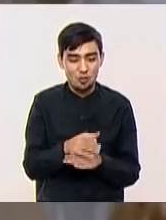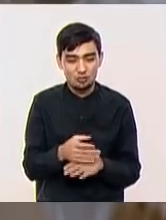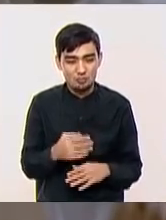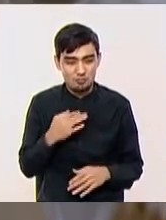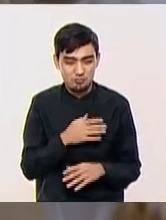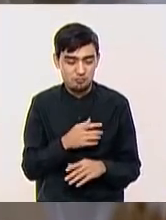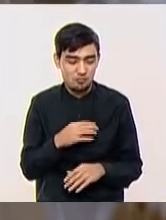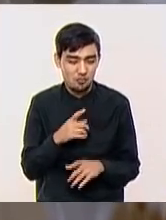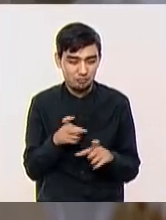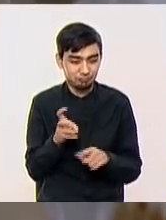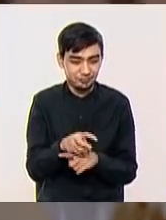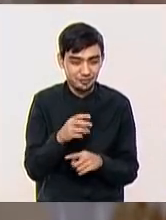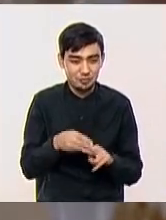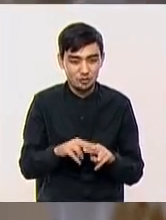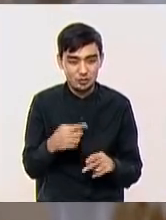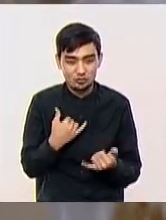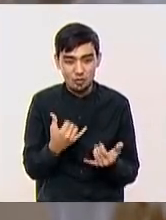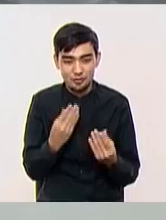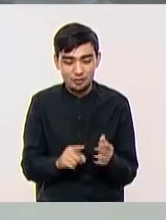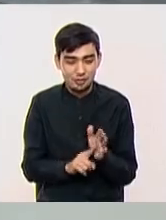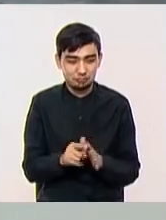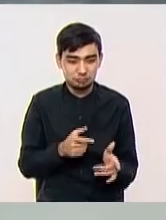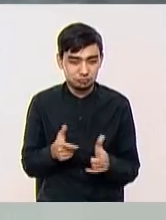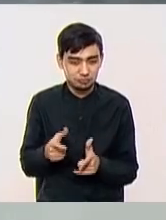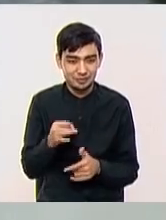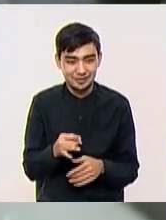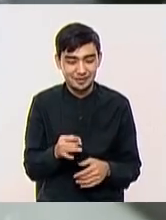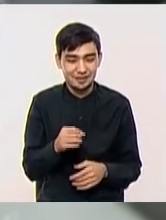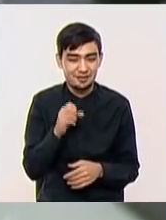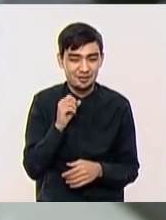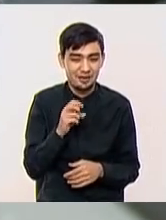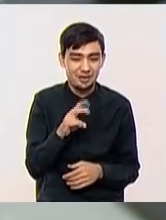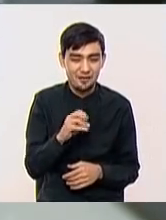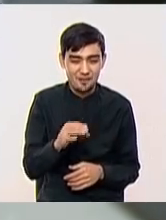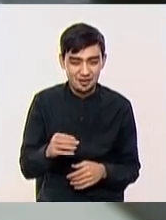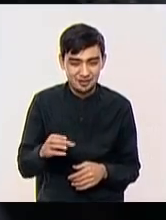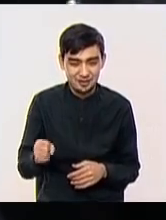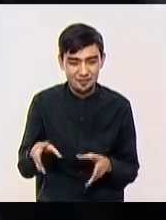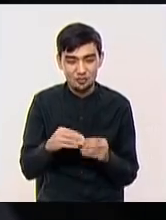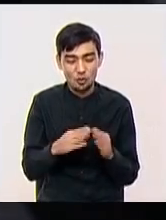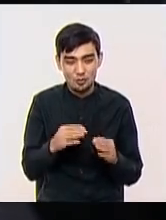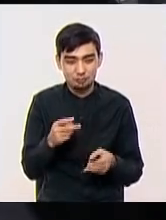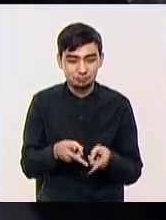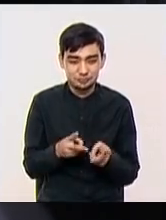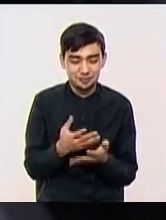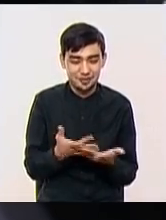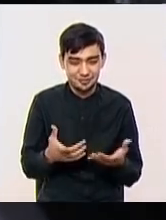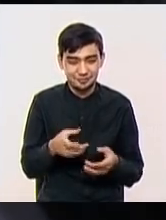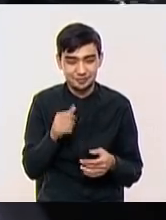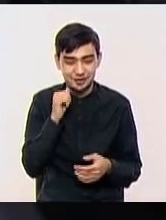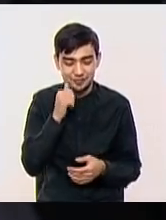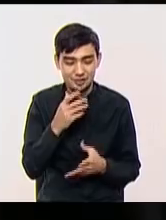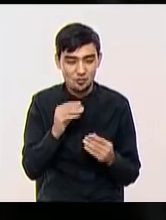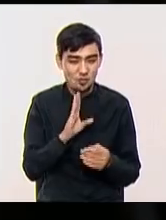қонақ та көп. Сондықтан дайындыққа бүгіннен бастап кіріскен. Үйдің келіндері жаңа жылдық дастарханға қойылатын тіске басар әзірлеп жатыр. Ал ертең